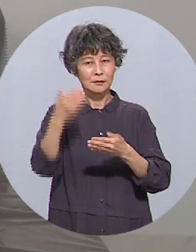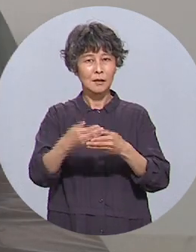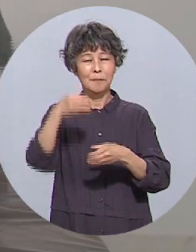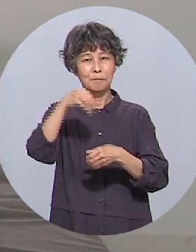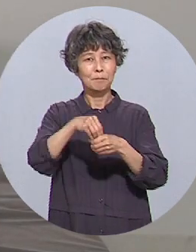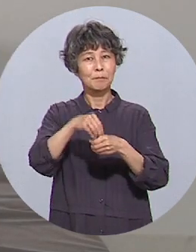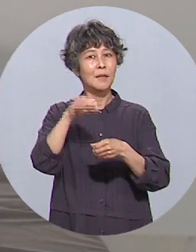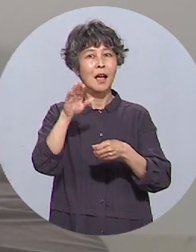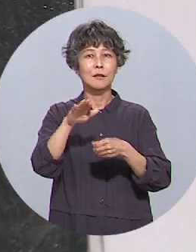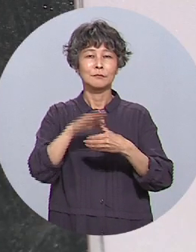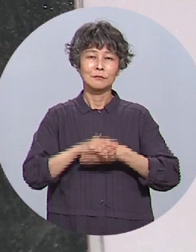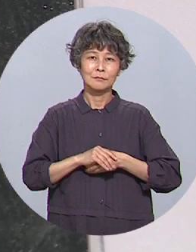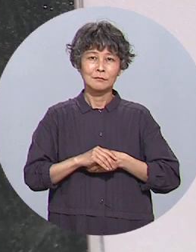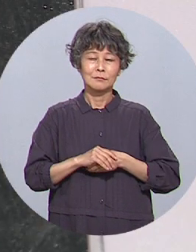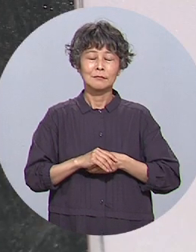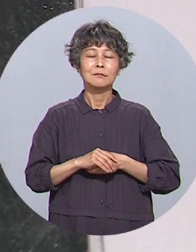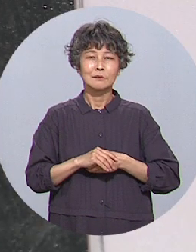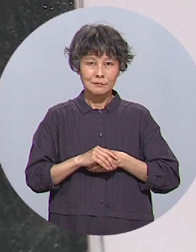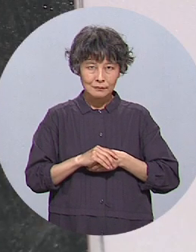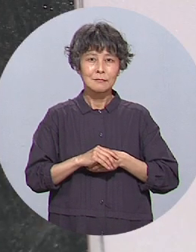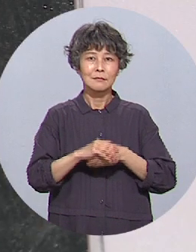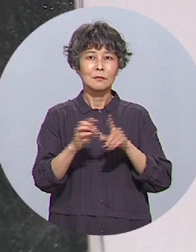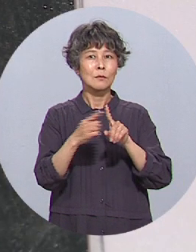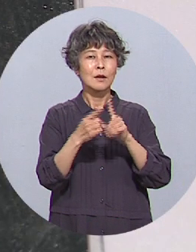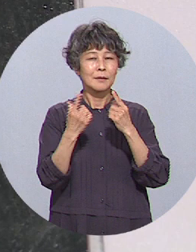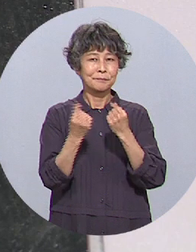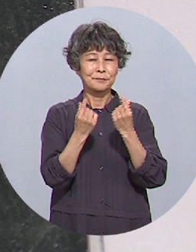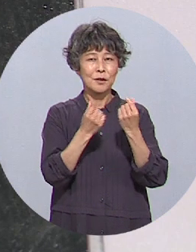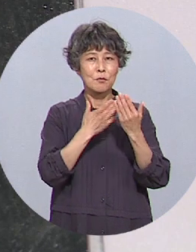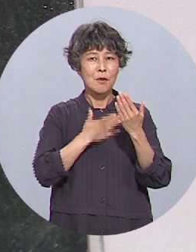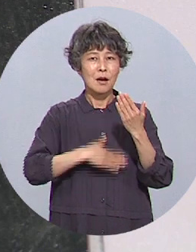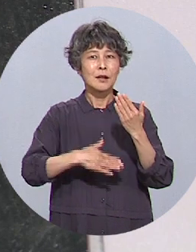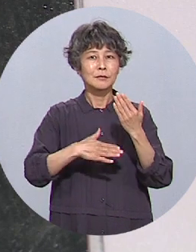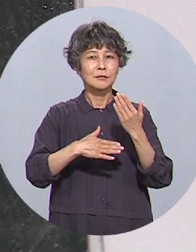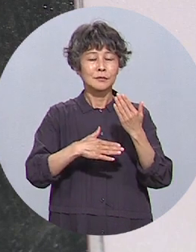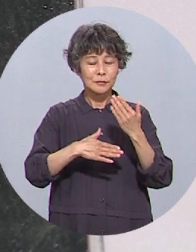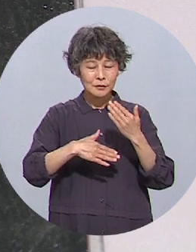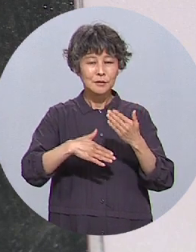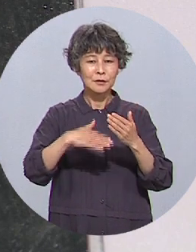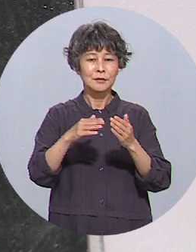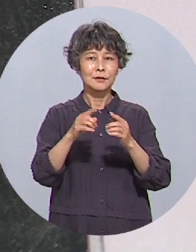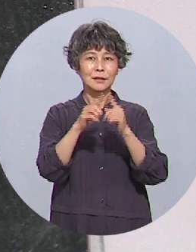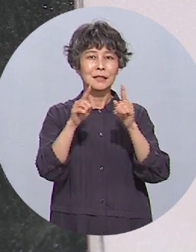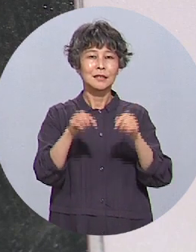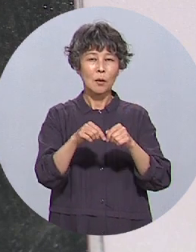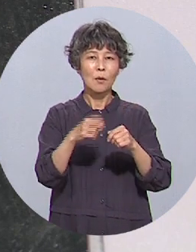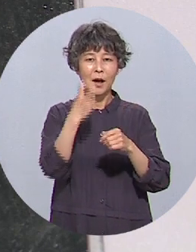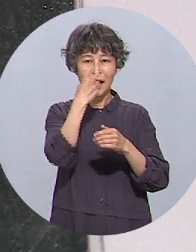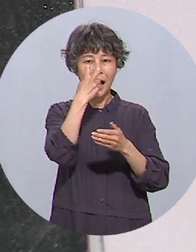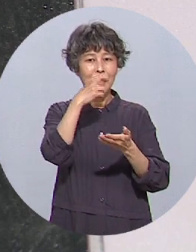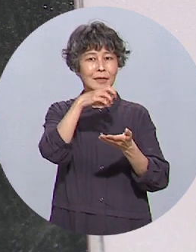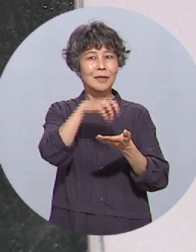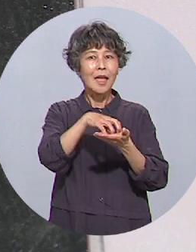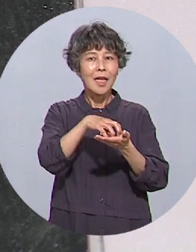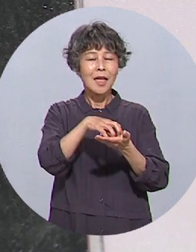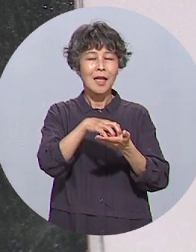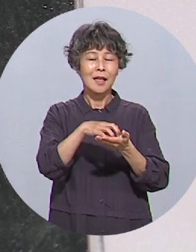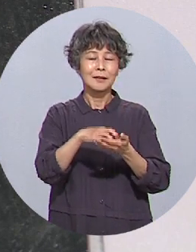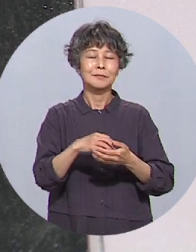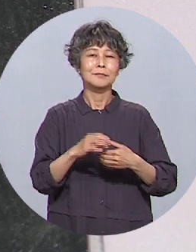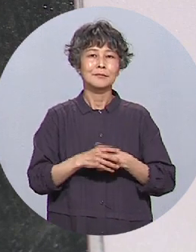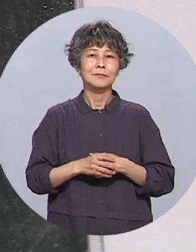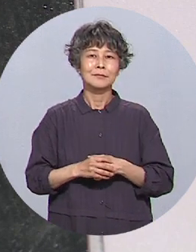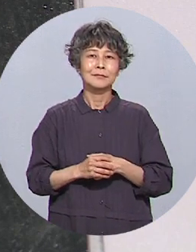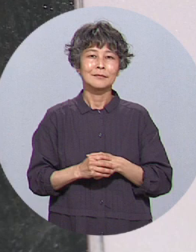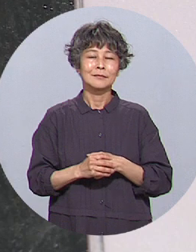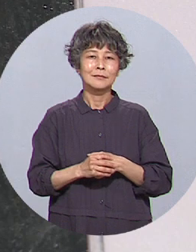。はい、そういったものがちゃんと分かるようになれれば鑑定に耐えられる指紋と言われています。 確かにちゃん